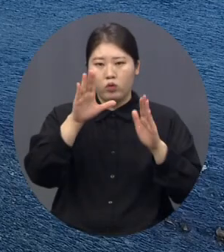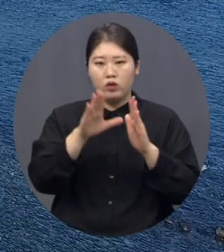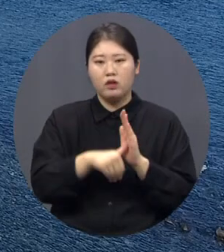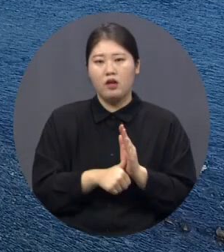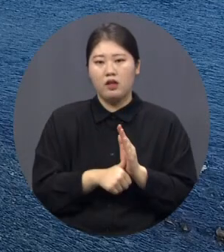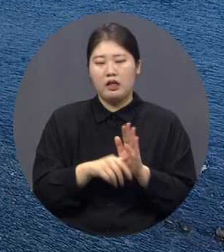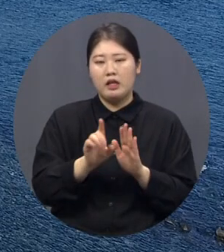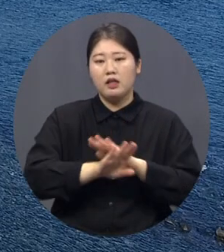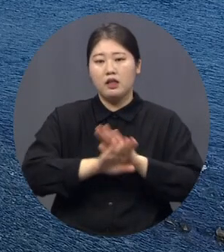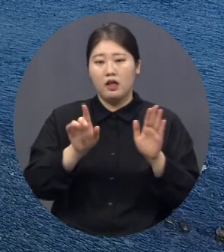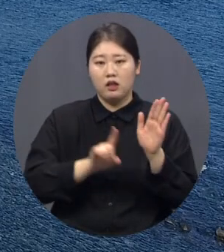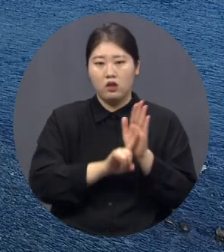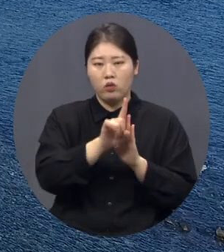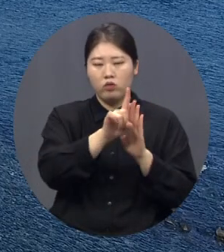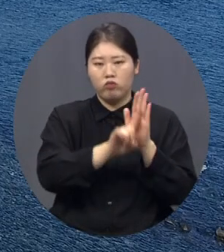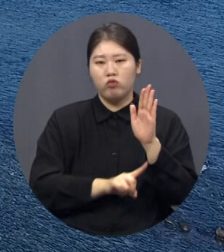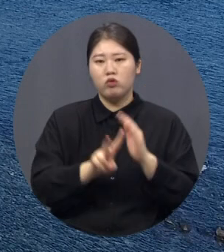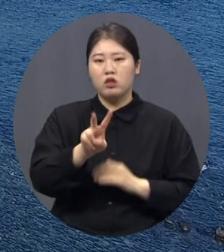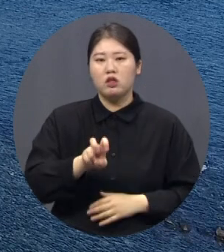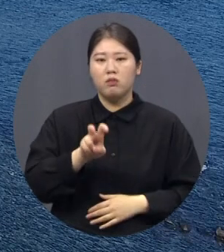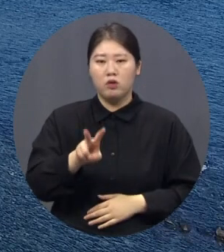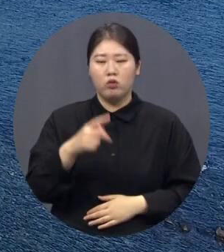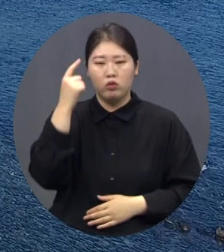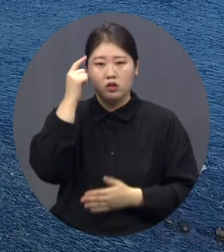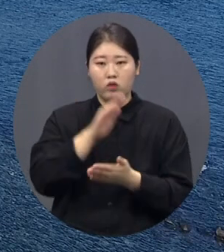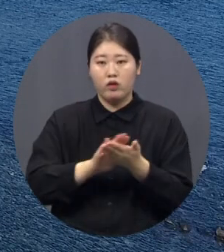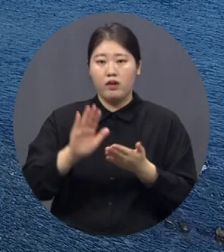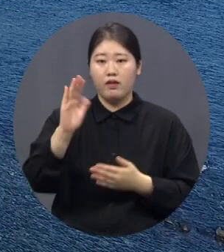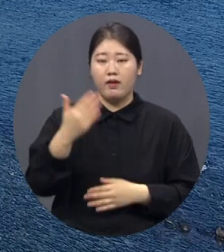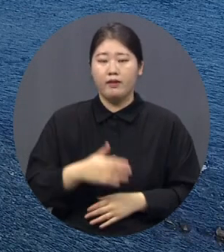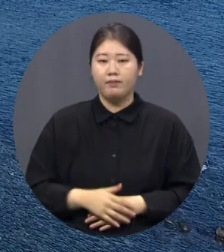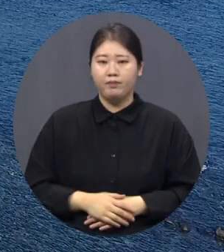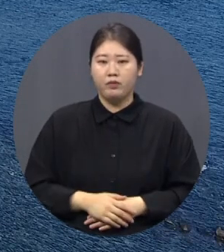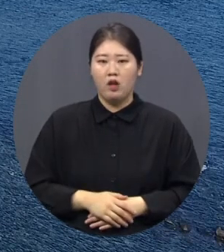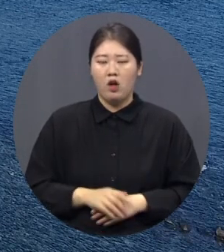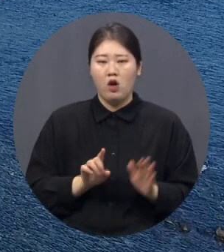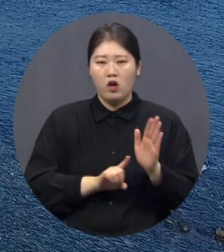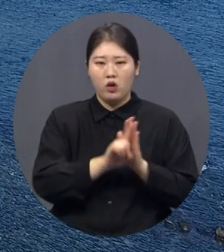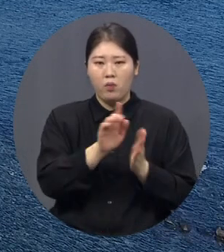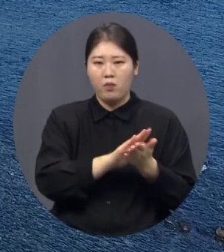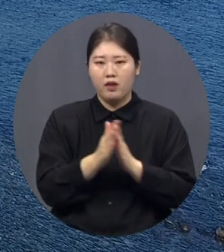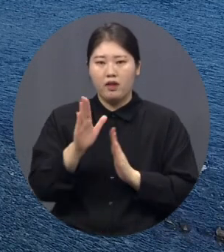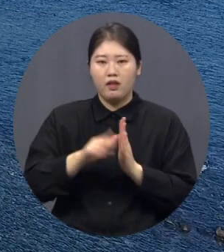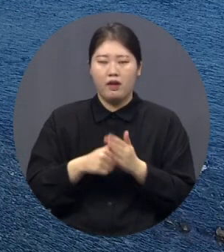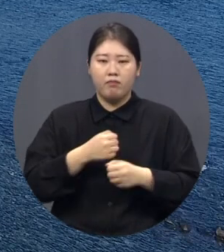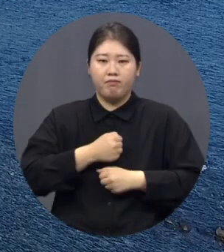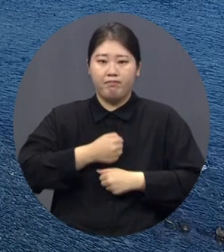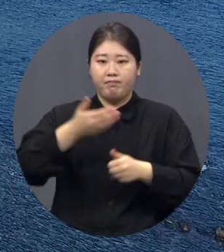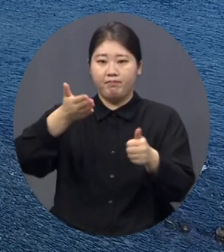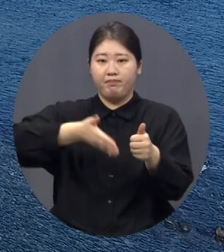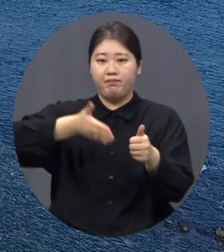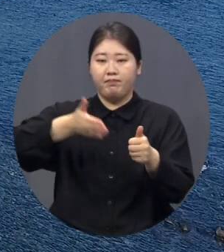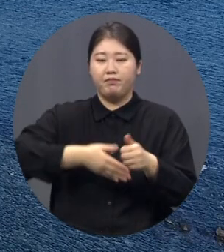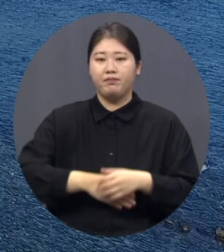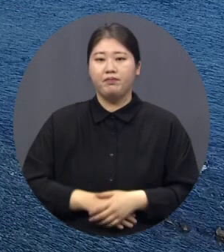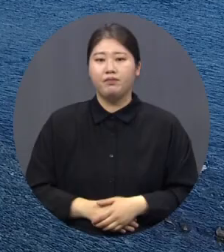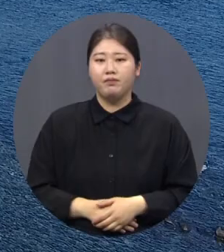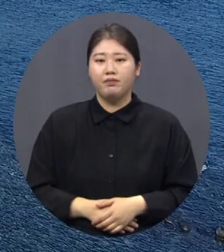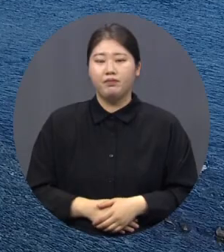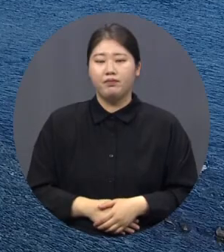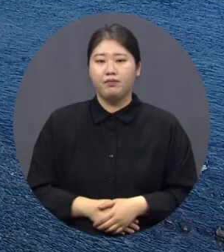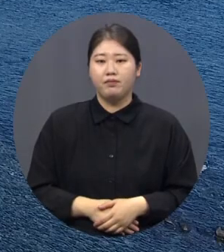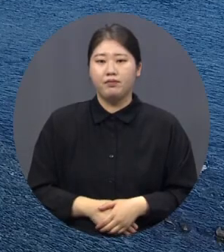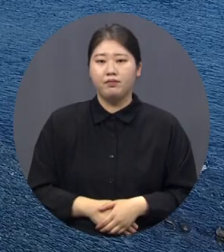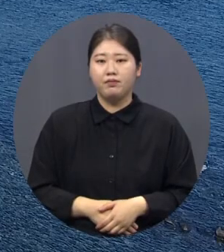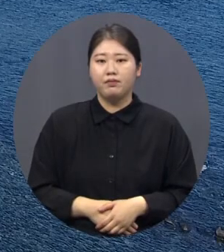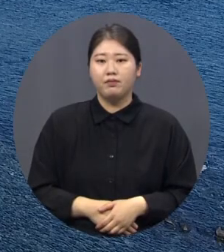22도까지 떨어지면서 서늘해 지겠습니다 기온 변화에 감기 걸리지 않도록 건강 잘 챙기시기 바랍니다 기상